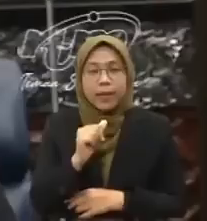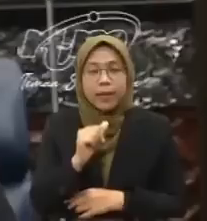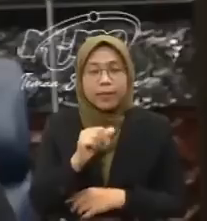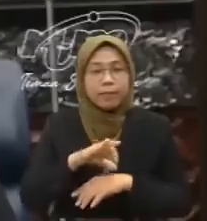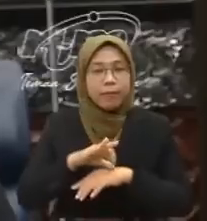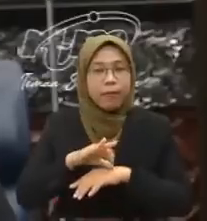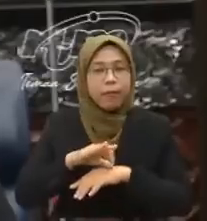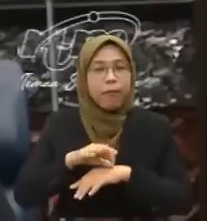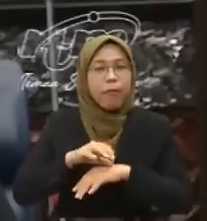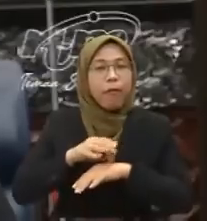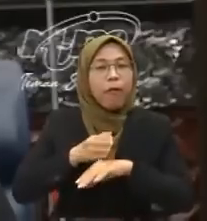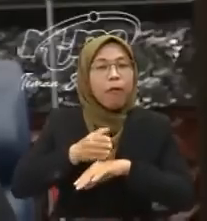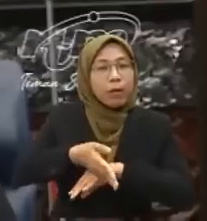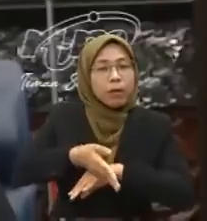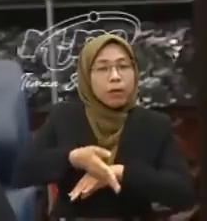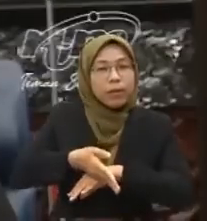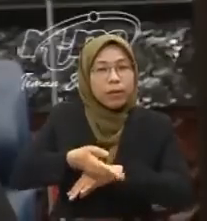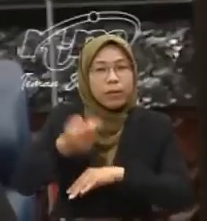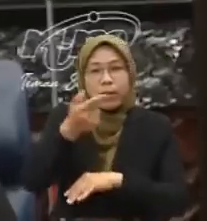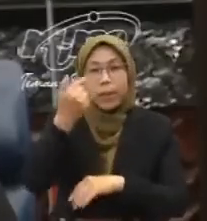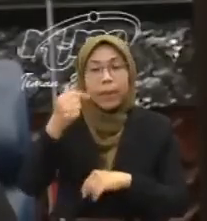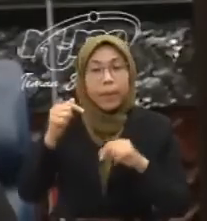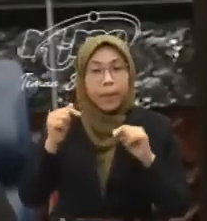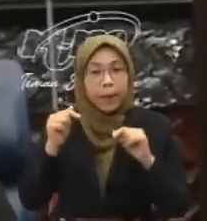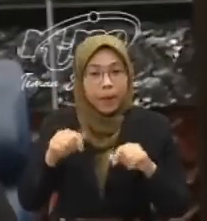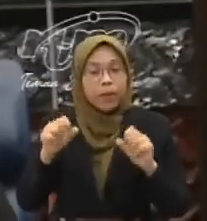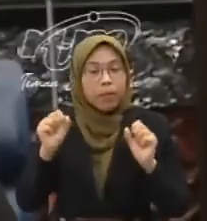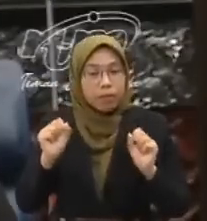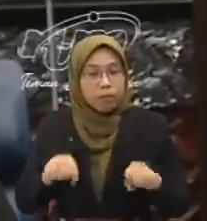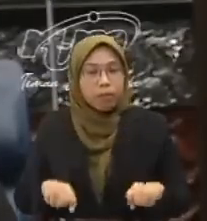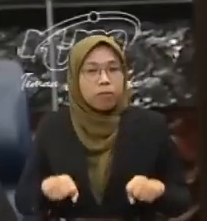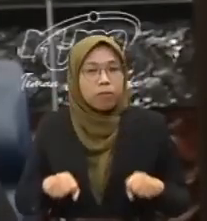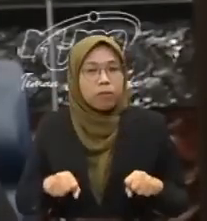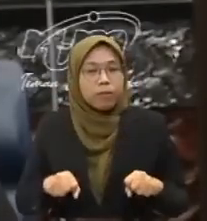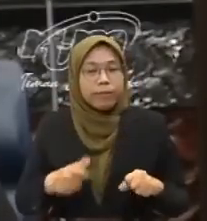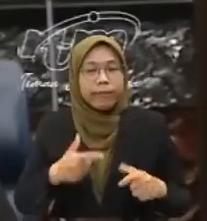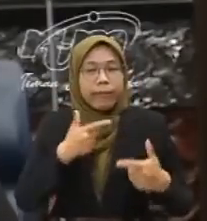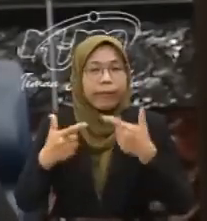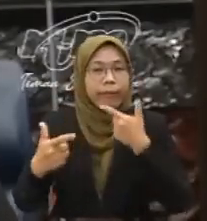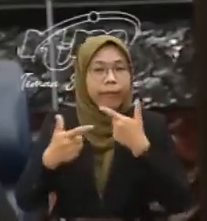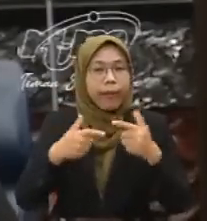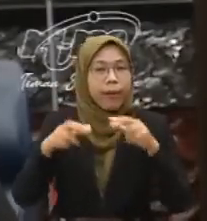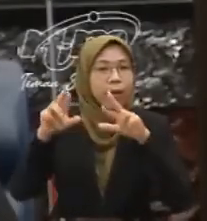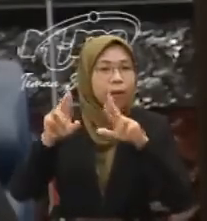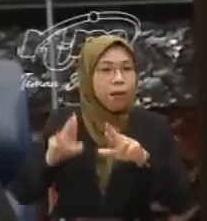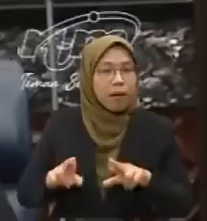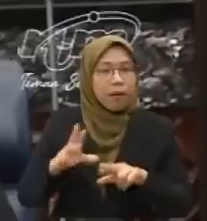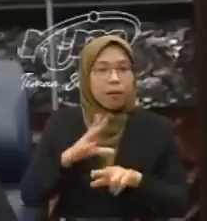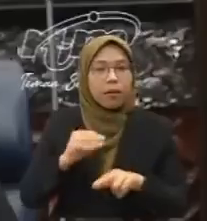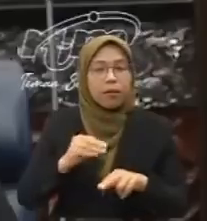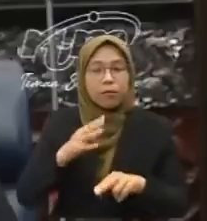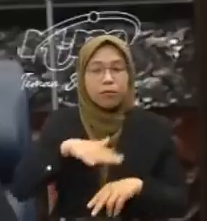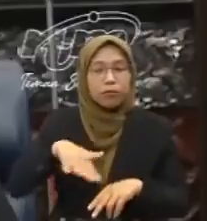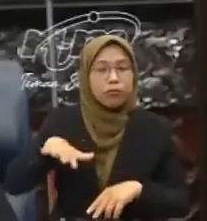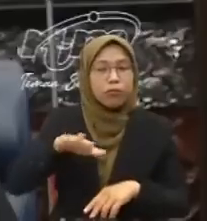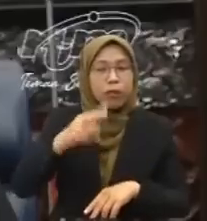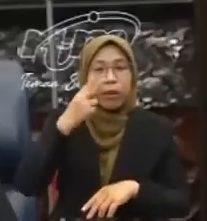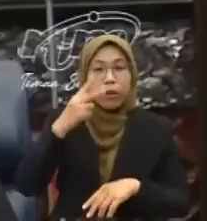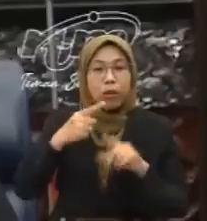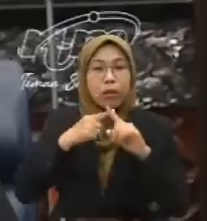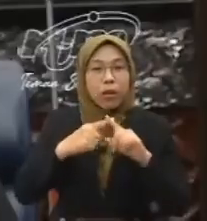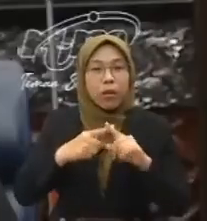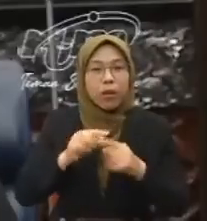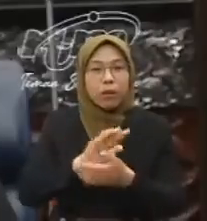keterlaluan karena ini akan ditertawa kamera ya dan melihat seluruh dewan ini